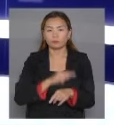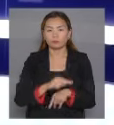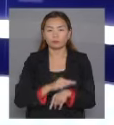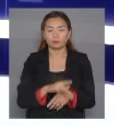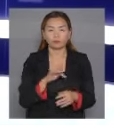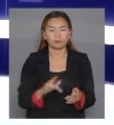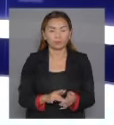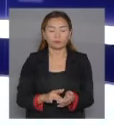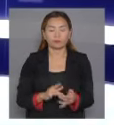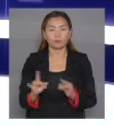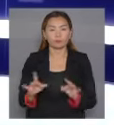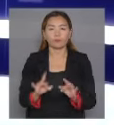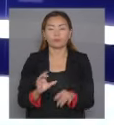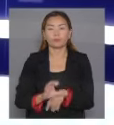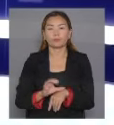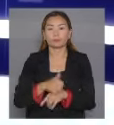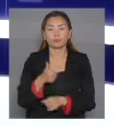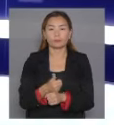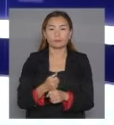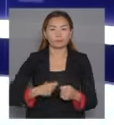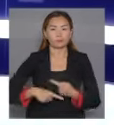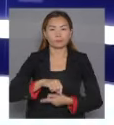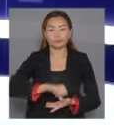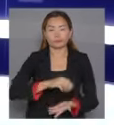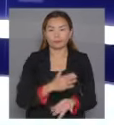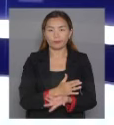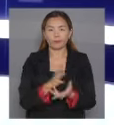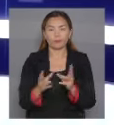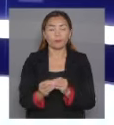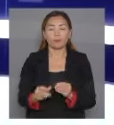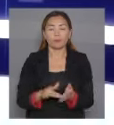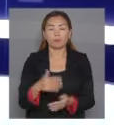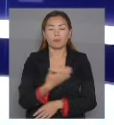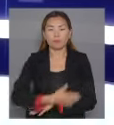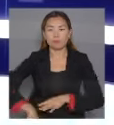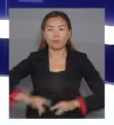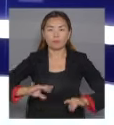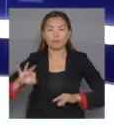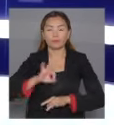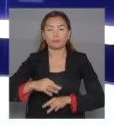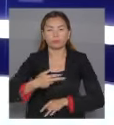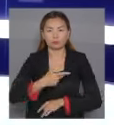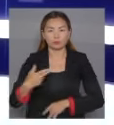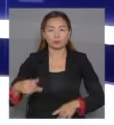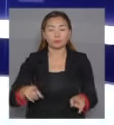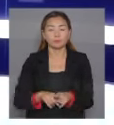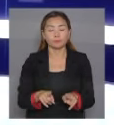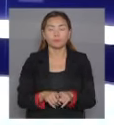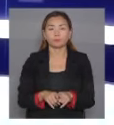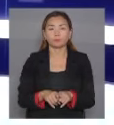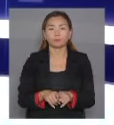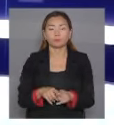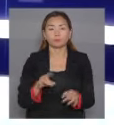әдістемелік орталығының жарнама шығарушының өкілдері мен кәсіпкерлері қатысты. Жиында қала көшелеріндегі жарнама тақтайшаларындағы